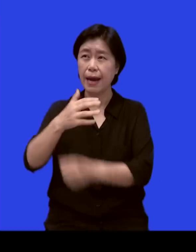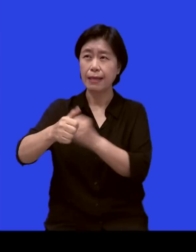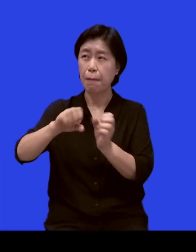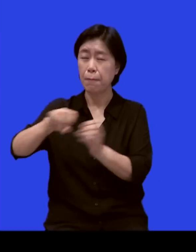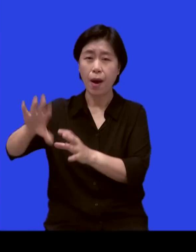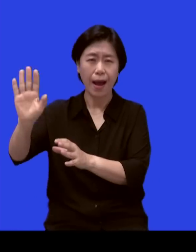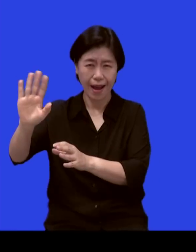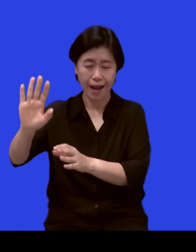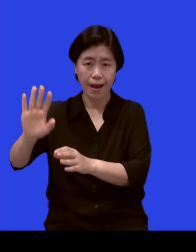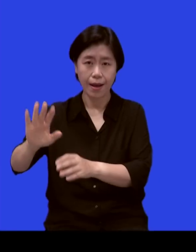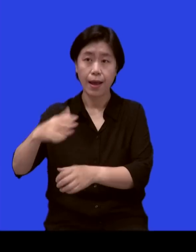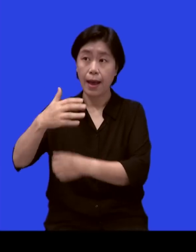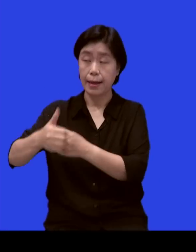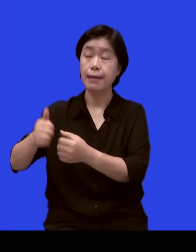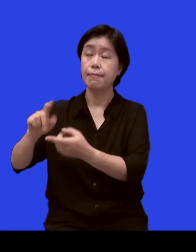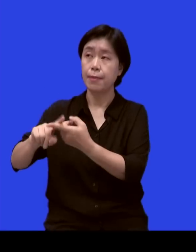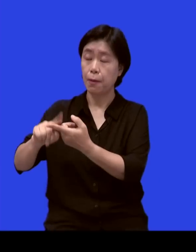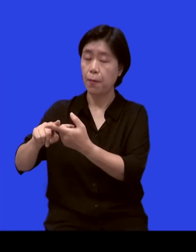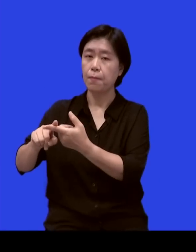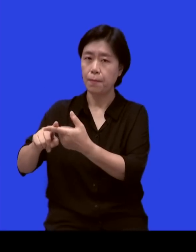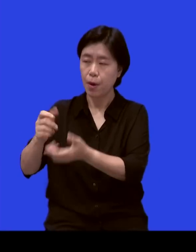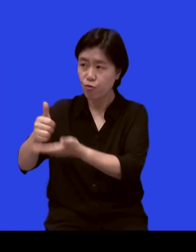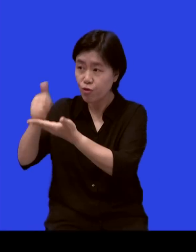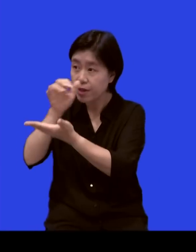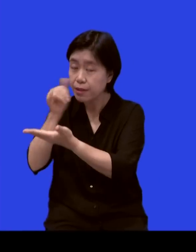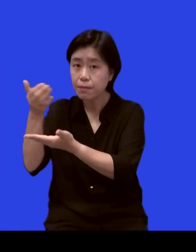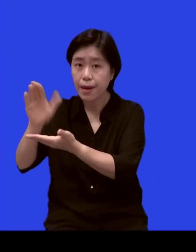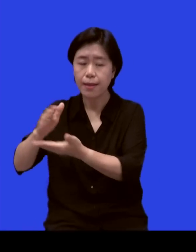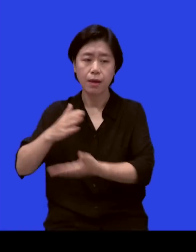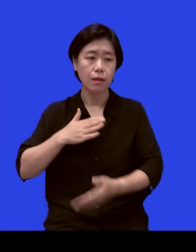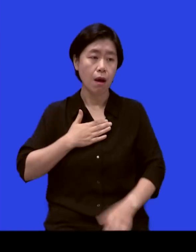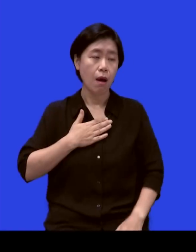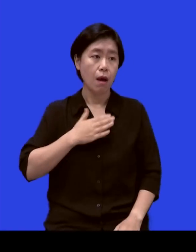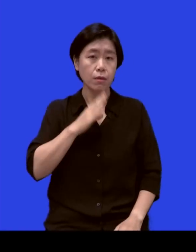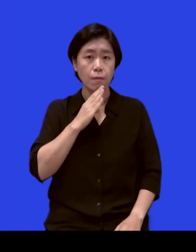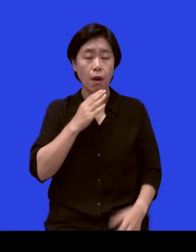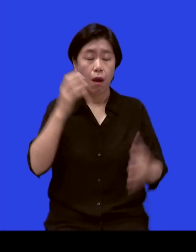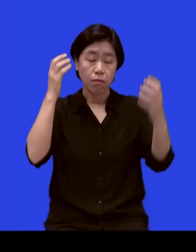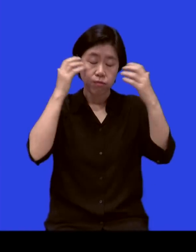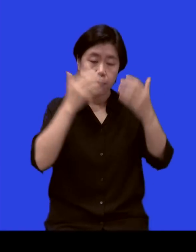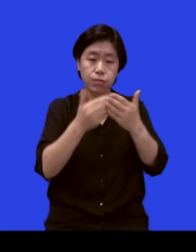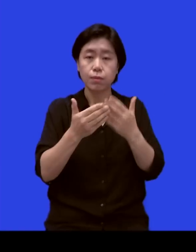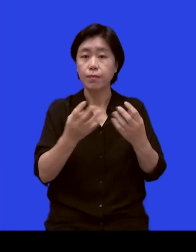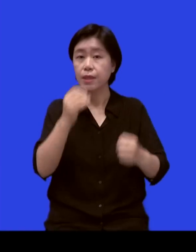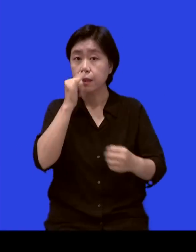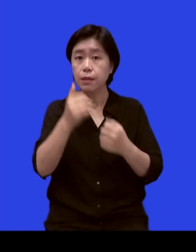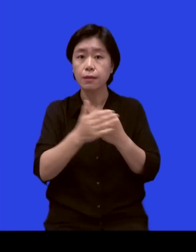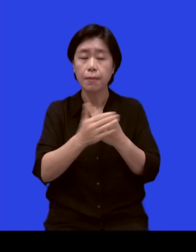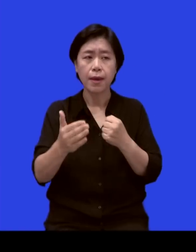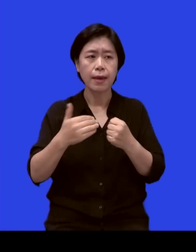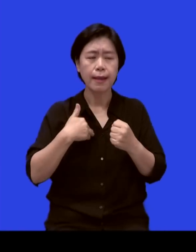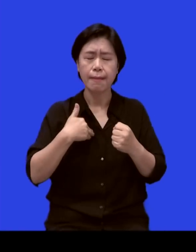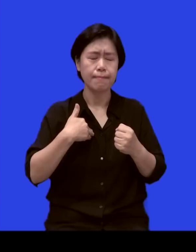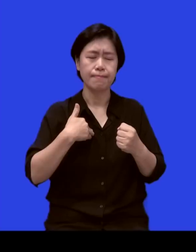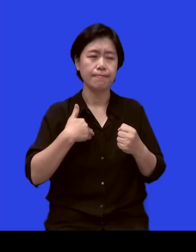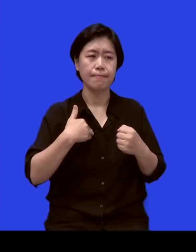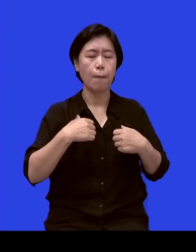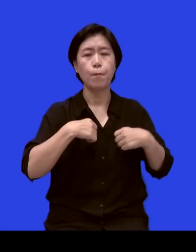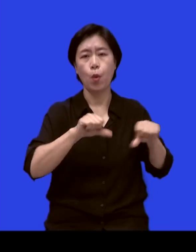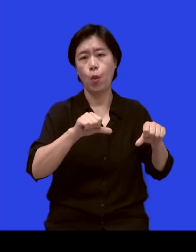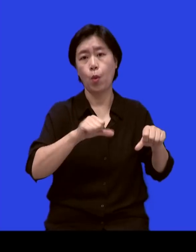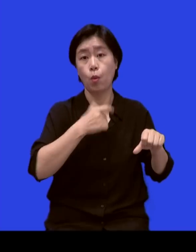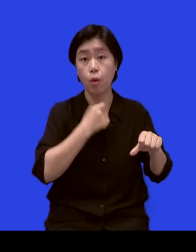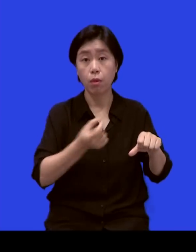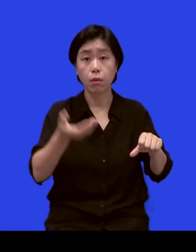아니라 네네. 그냥 나 살기가 바쁘잖아요. 사실 이 정도 되면 정신적으로도 그렇고 네네. 여러 가지로. 근데 뭔가를 자꾸